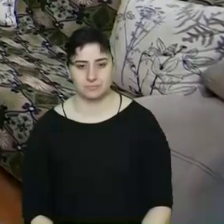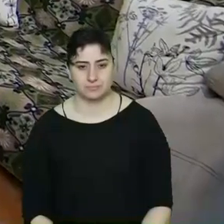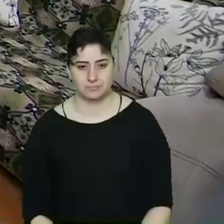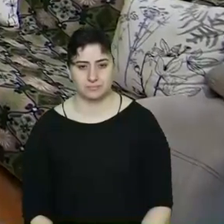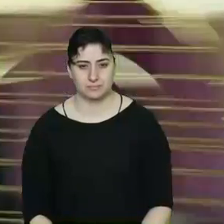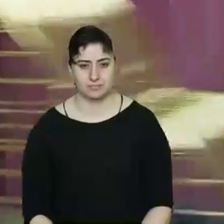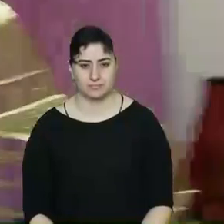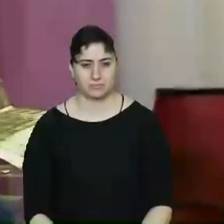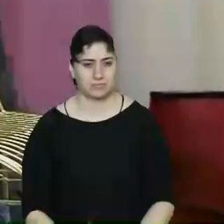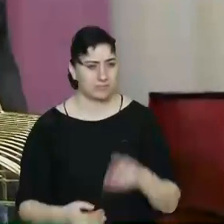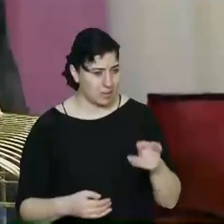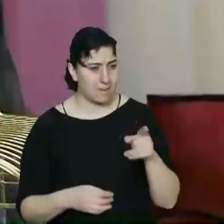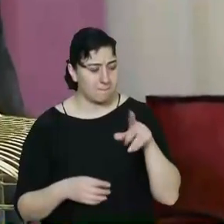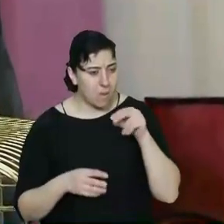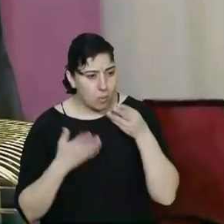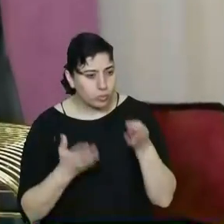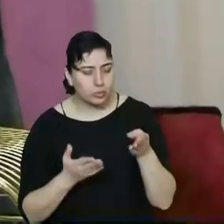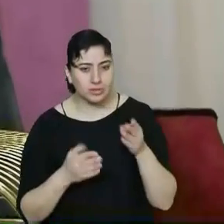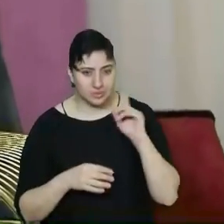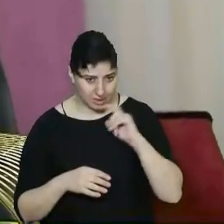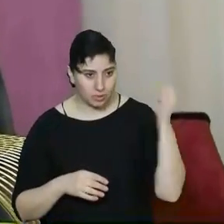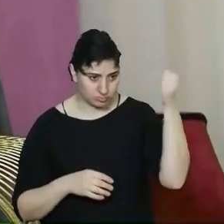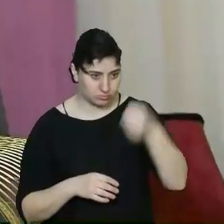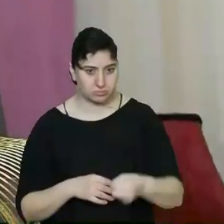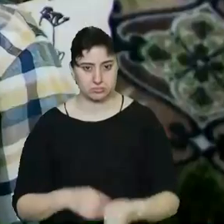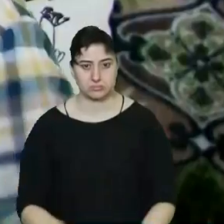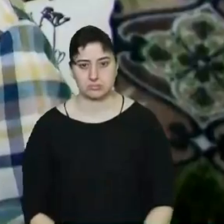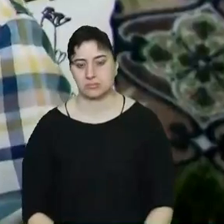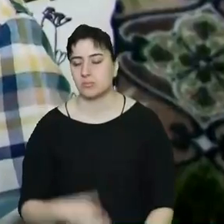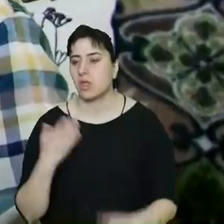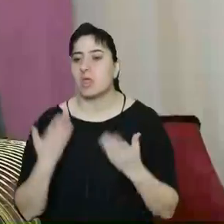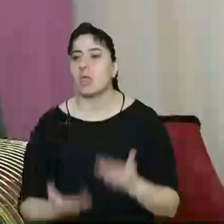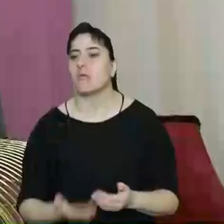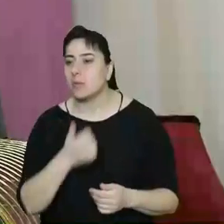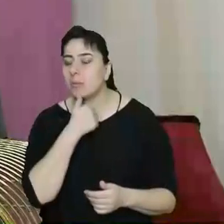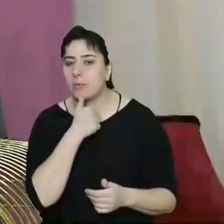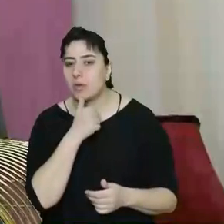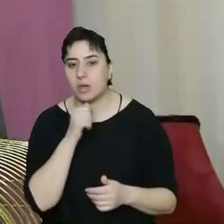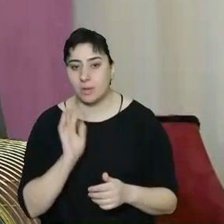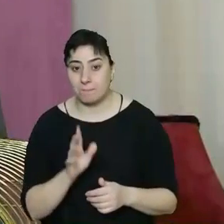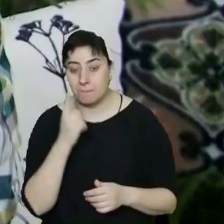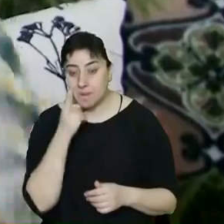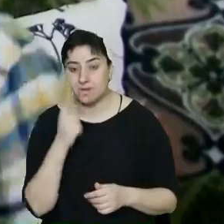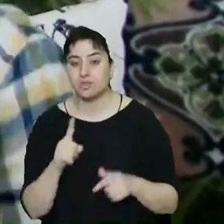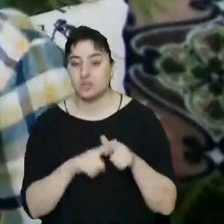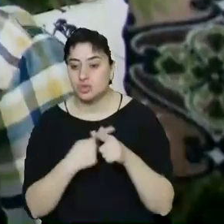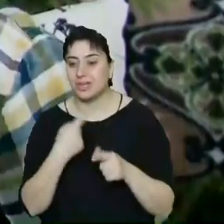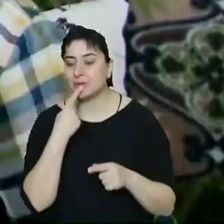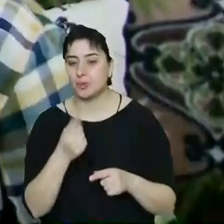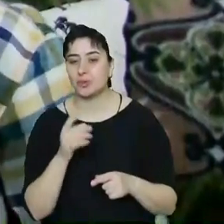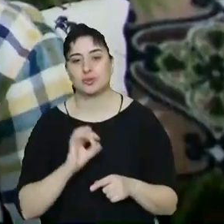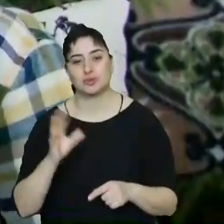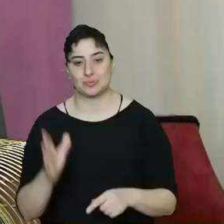Aa, papağan vurdu. Dayın getirdi koydu değil mi buraya? Evet baba. Bak ama Junior